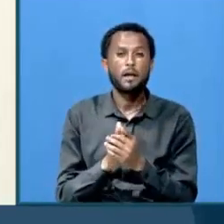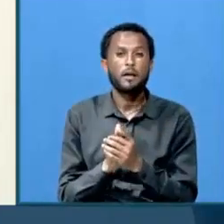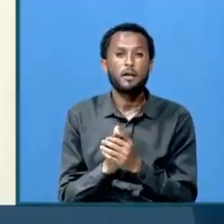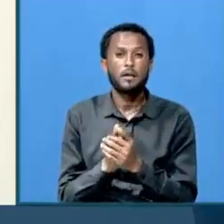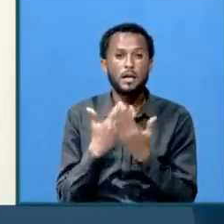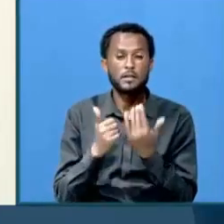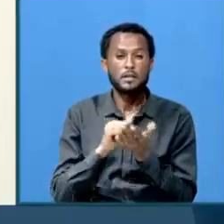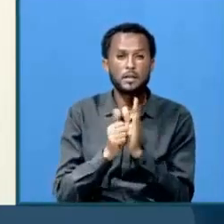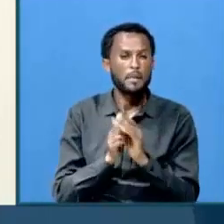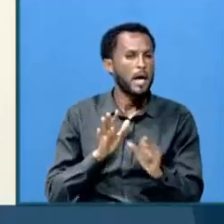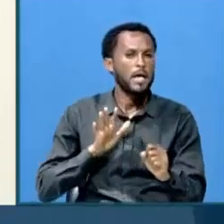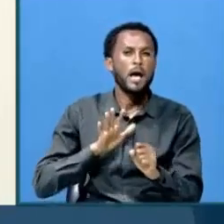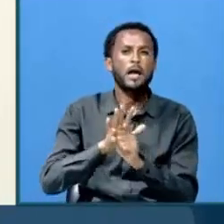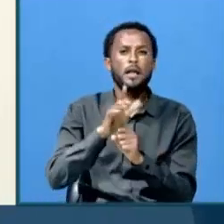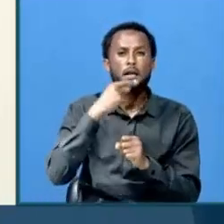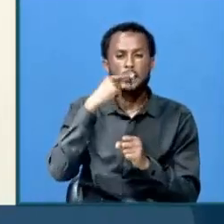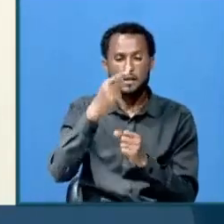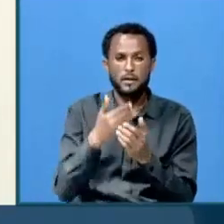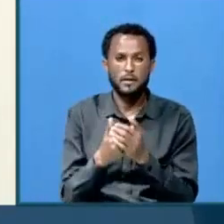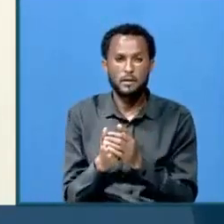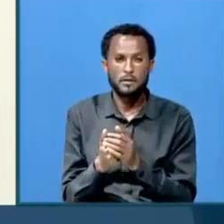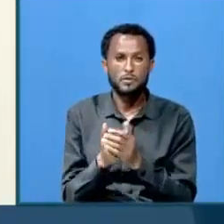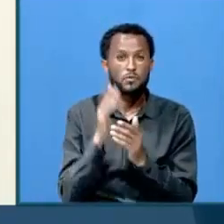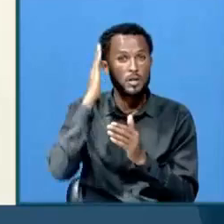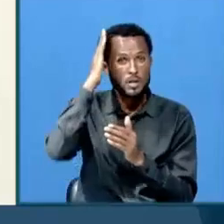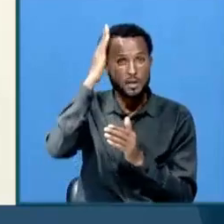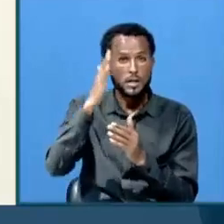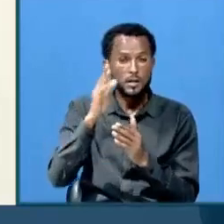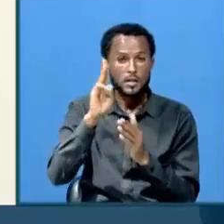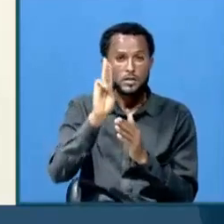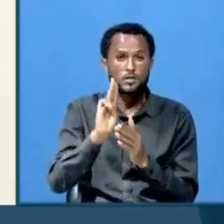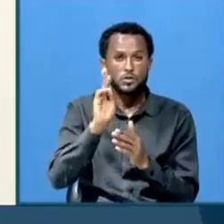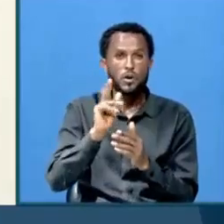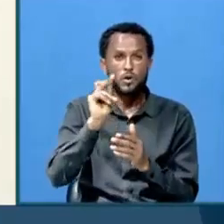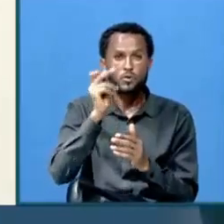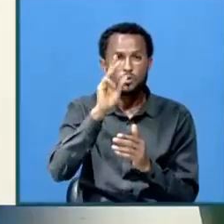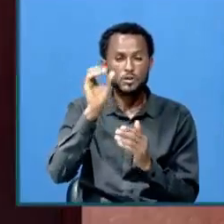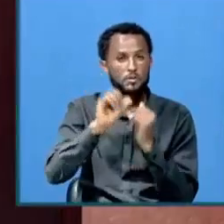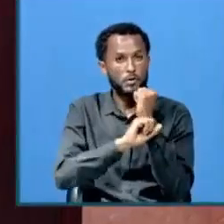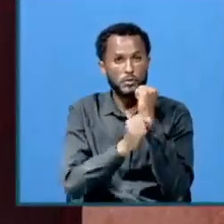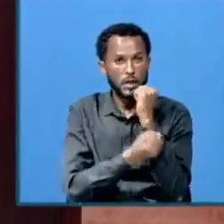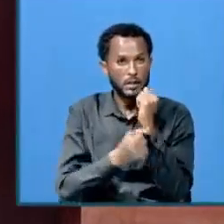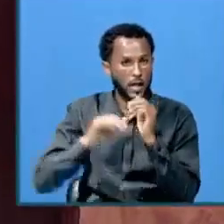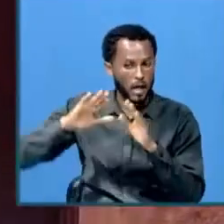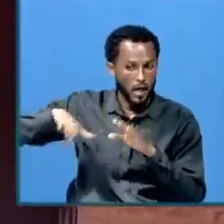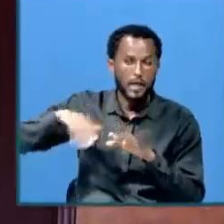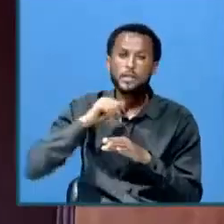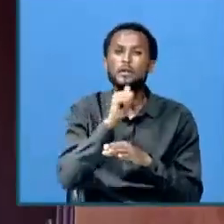ሕዚ ግን ይኣኽለና ኢልና ኢና ንወደፊቱ ቅዱስ ሲኖዶስ ምምስራትና ይተርፍን።